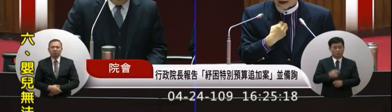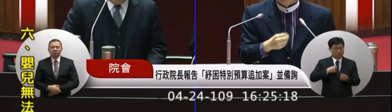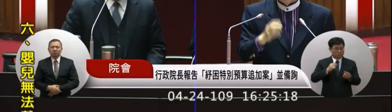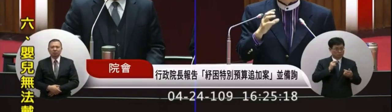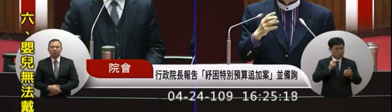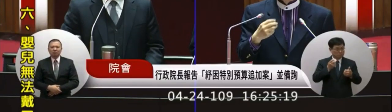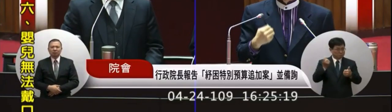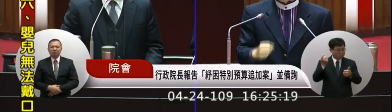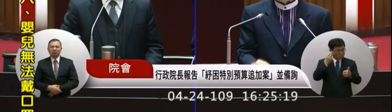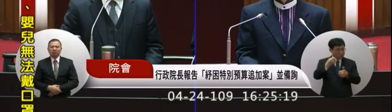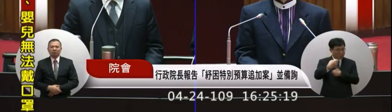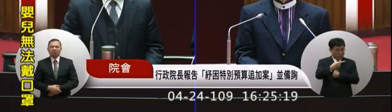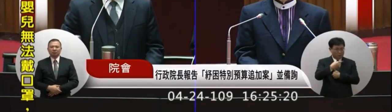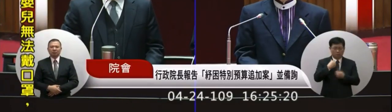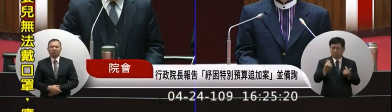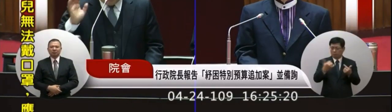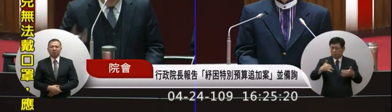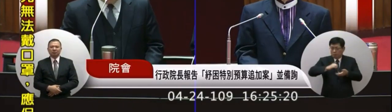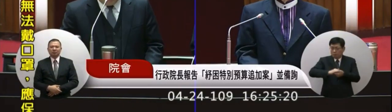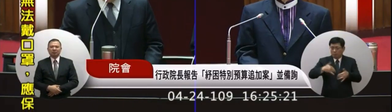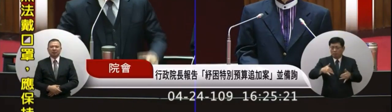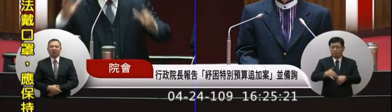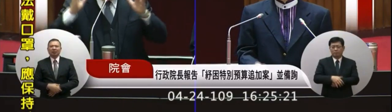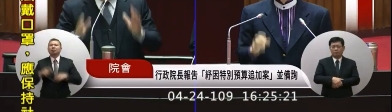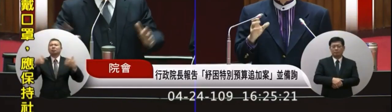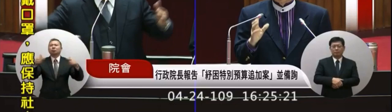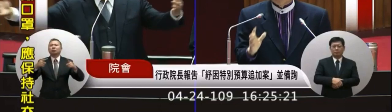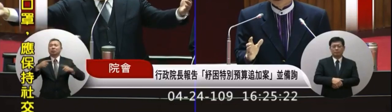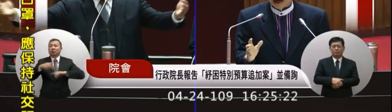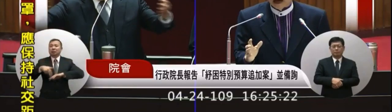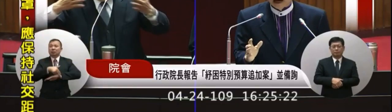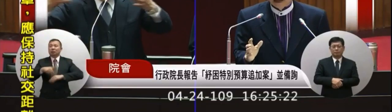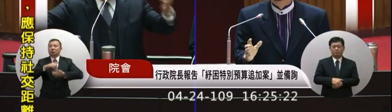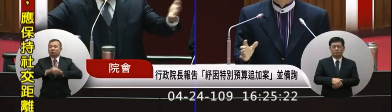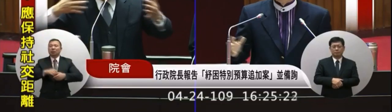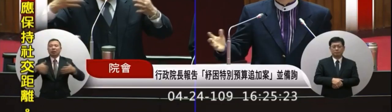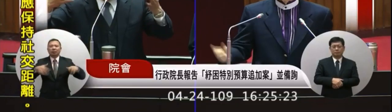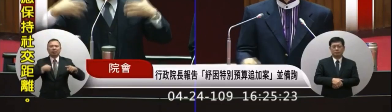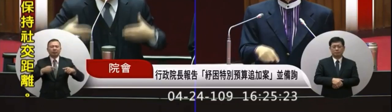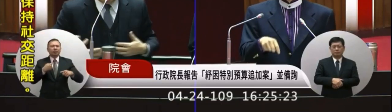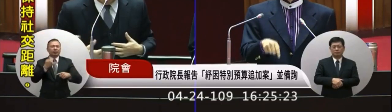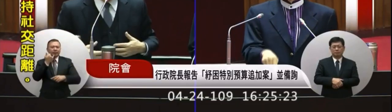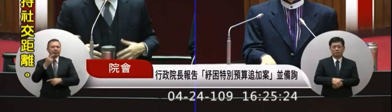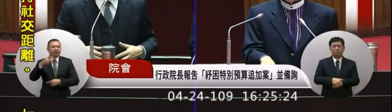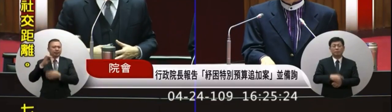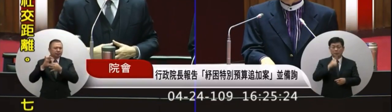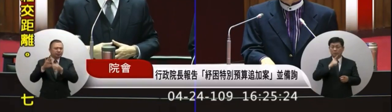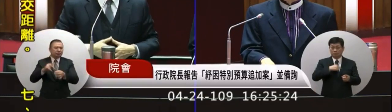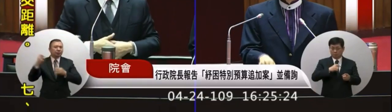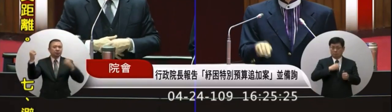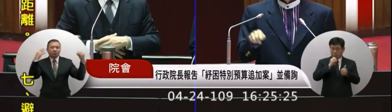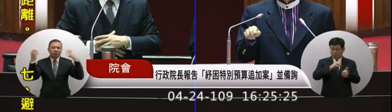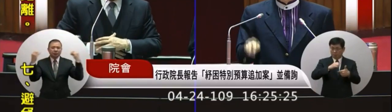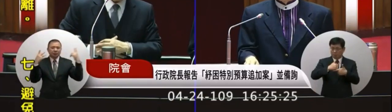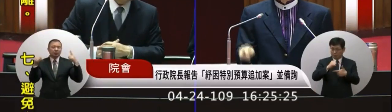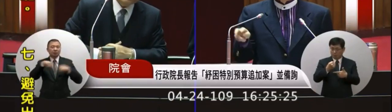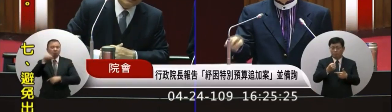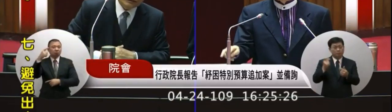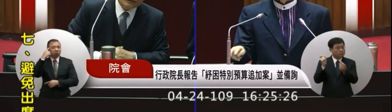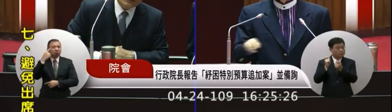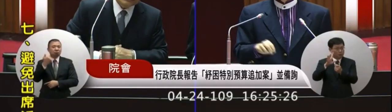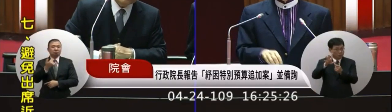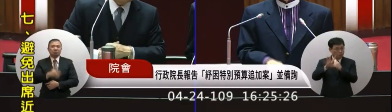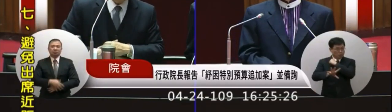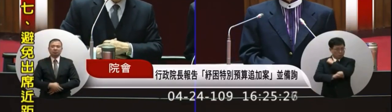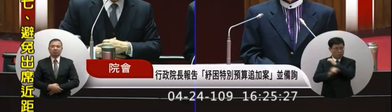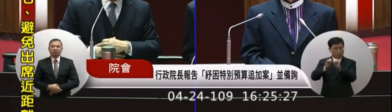听起来还没有答案呢、 不是没有答案， 还没决定， 还可以吸收各方面。 那我就给你一个，最近有